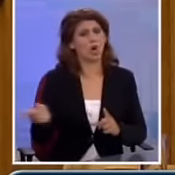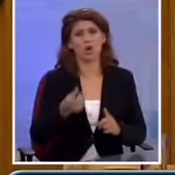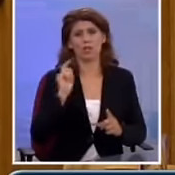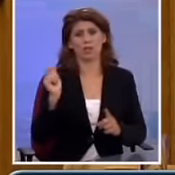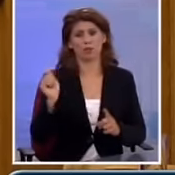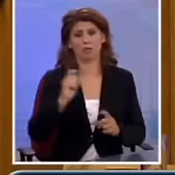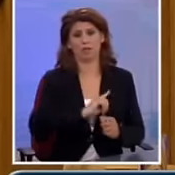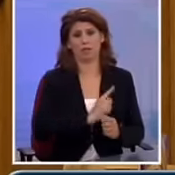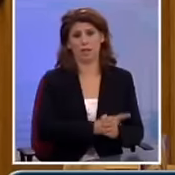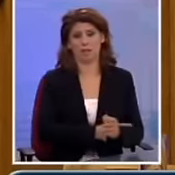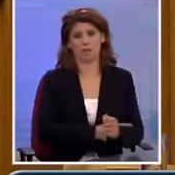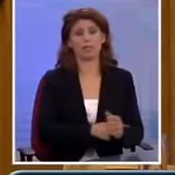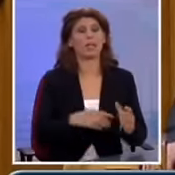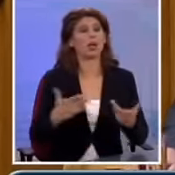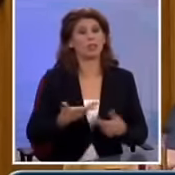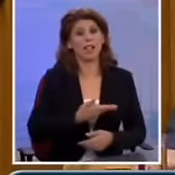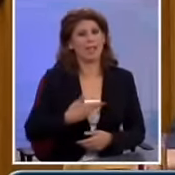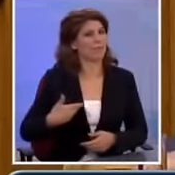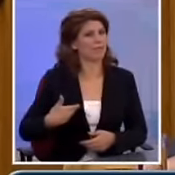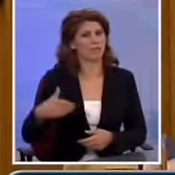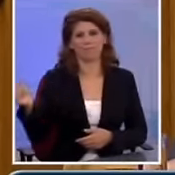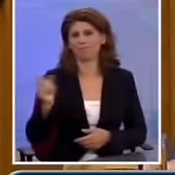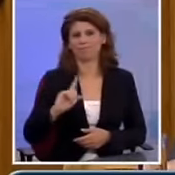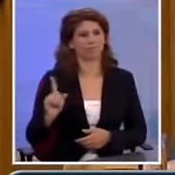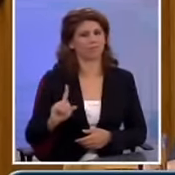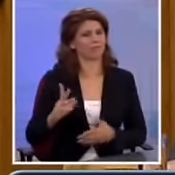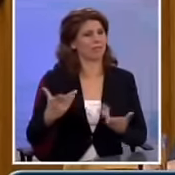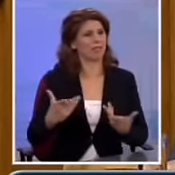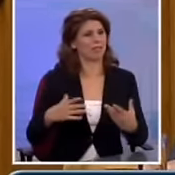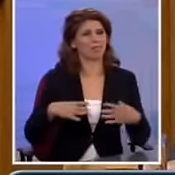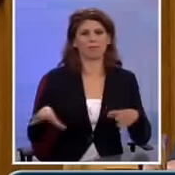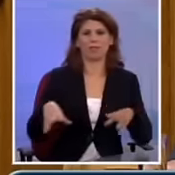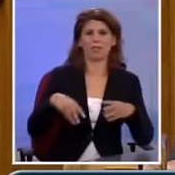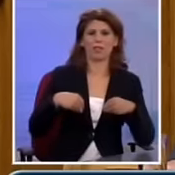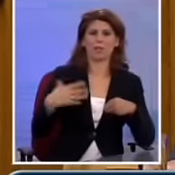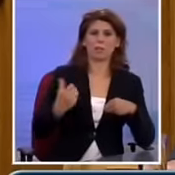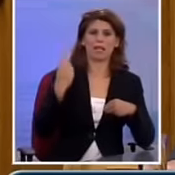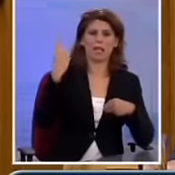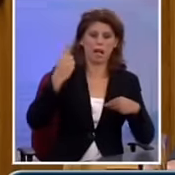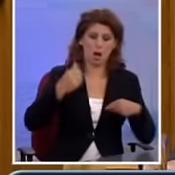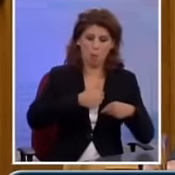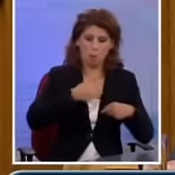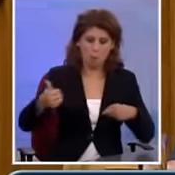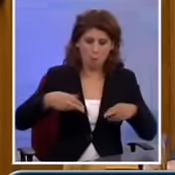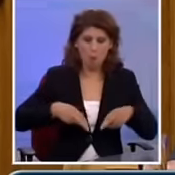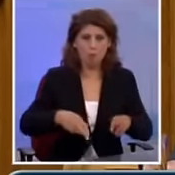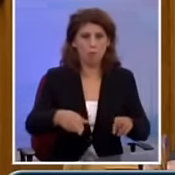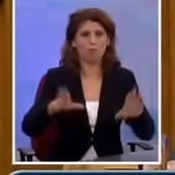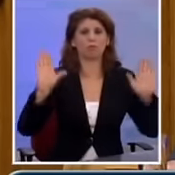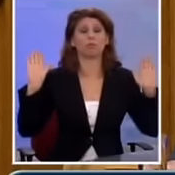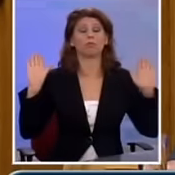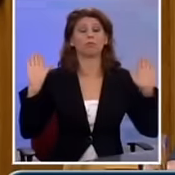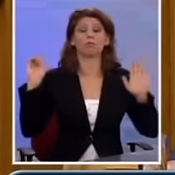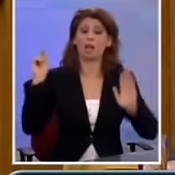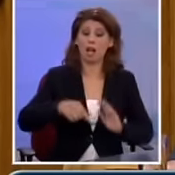δυνάμεις, είναι το ότι εμείς δεν είμαστε διατεθειμένοι να δεχθούμε ότι υπάρχει ένας μονόδρομος. Ότι αυτός